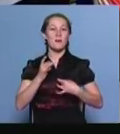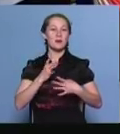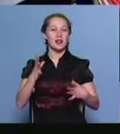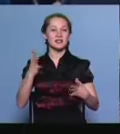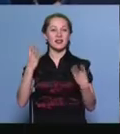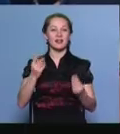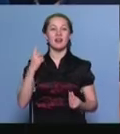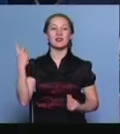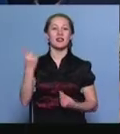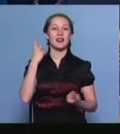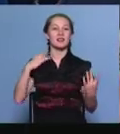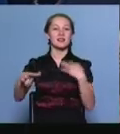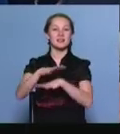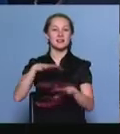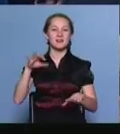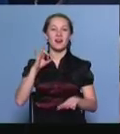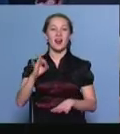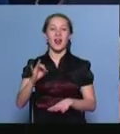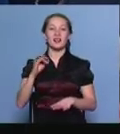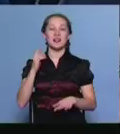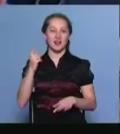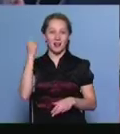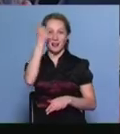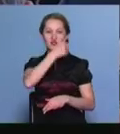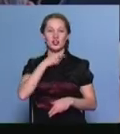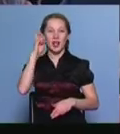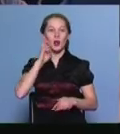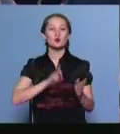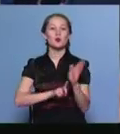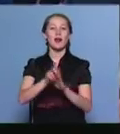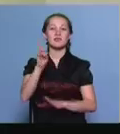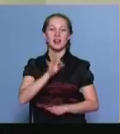День народного единства и годовщина государственности Удмуртии. Нынче